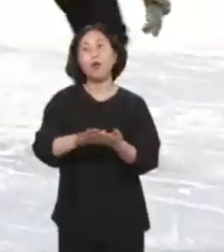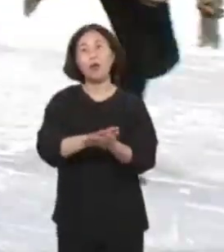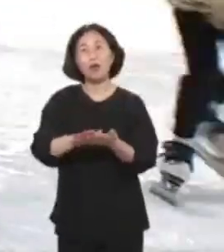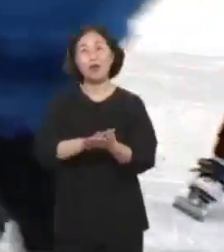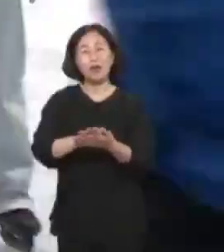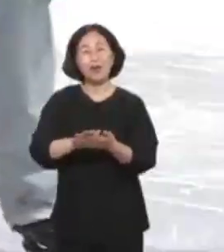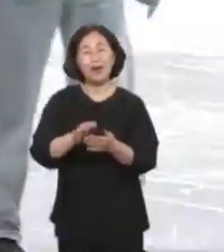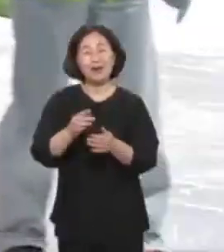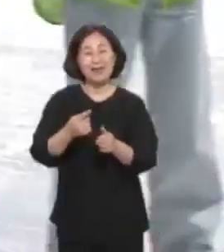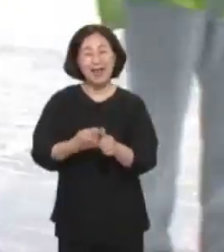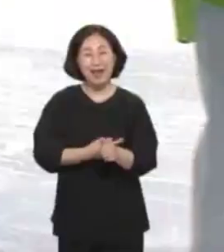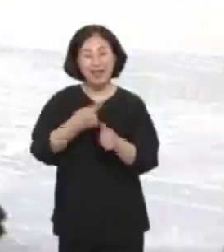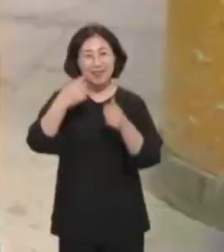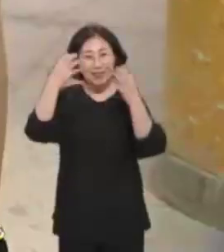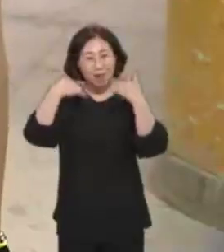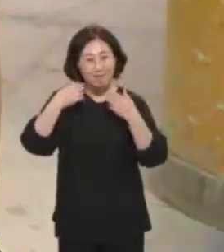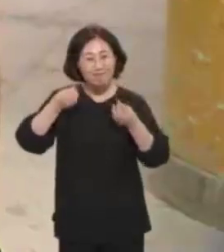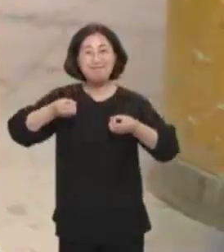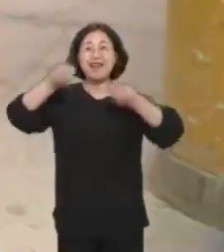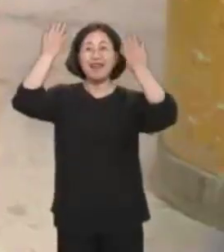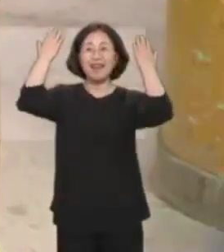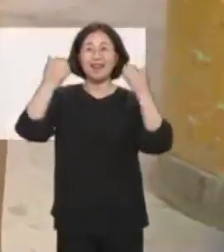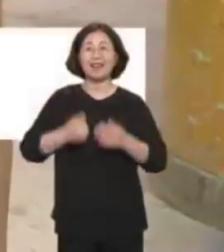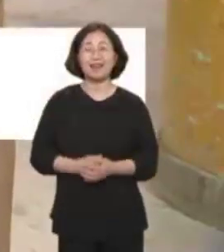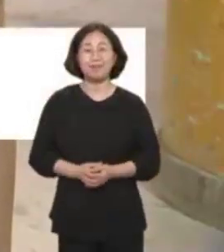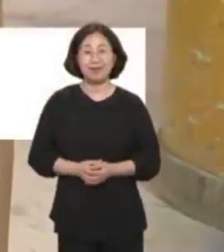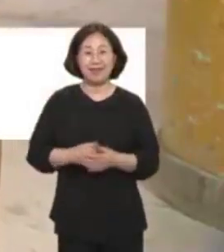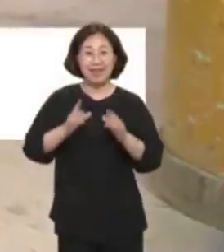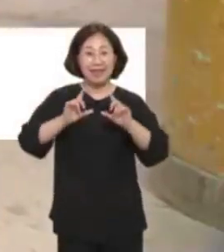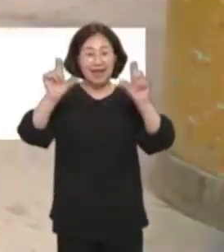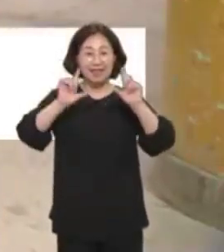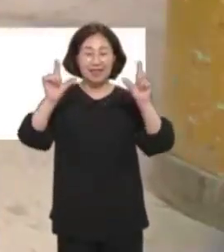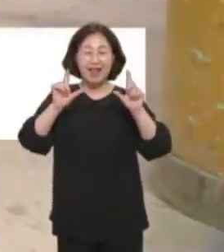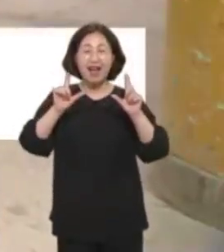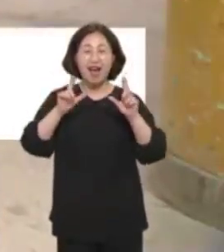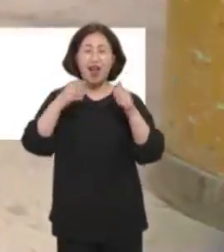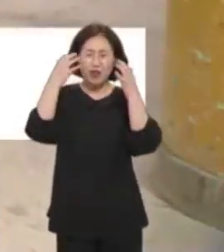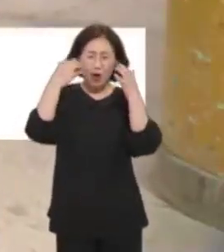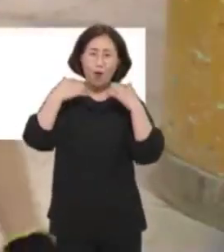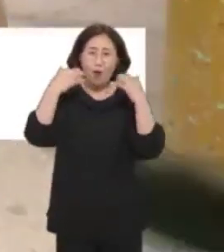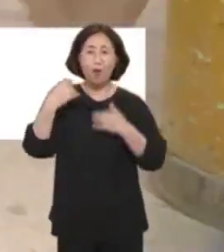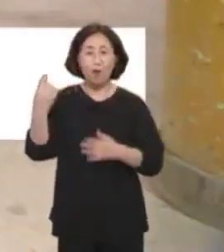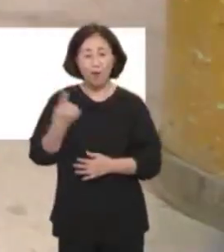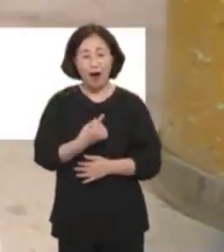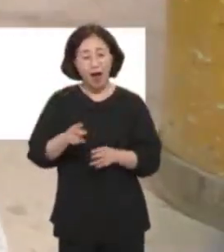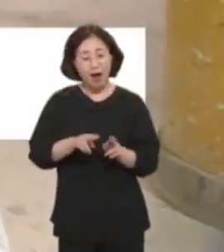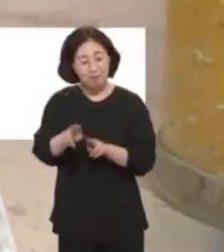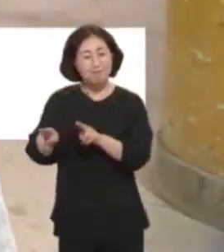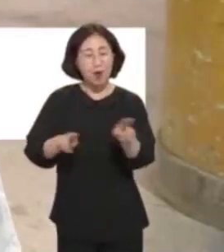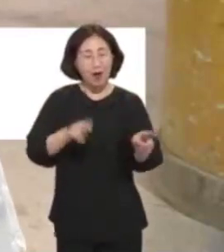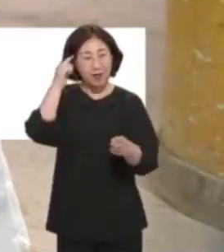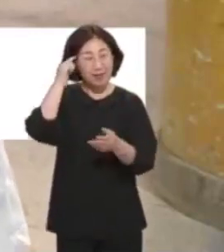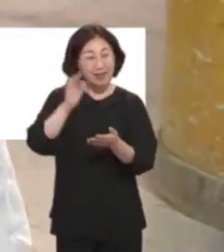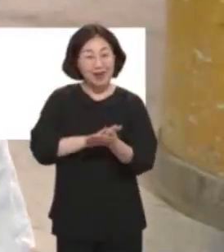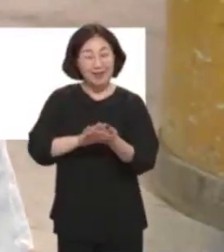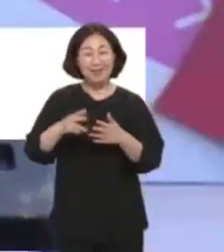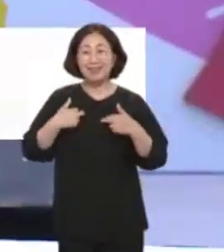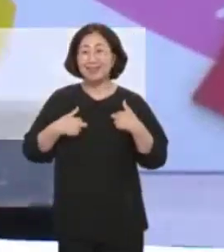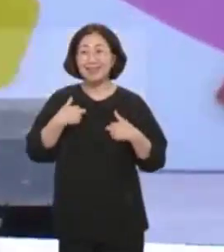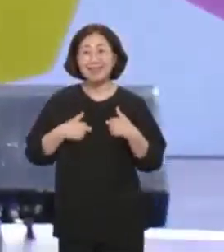무더위는 잠시 잊혀집니다. 날씨가 더워서 오게 됐는데 타보니까 시원하고